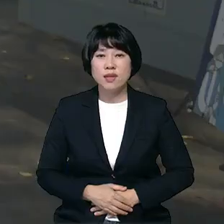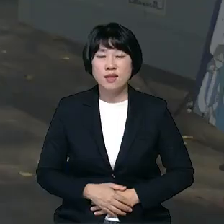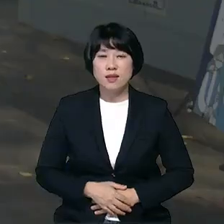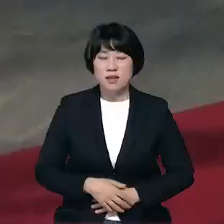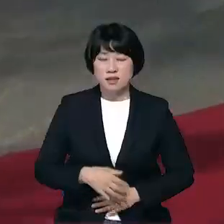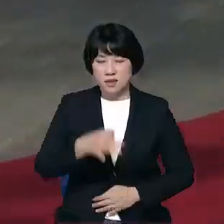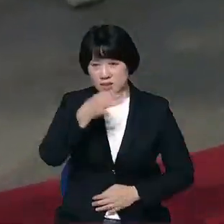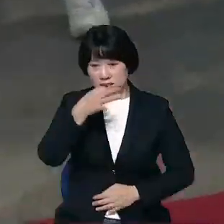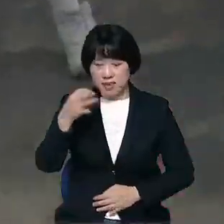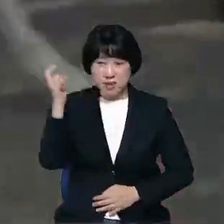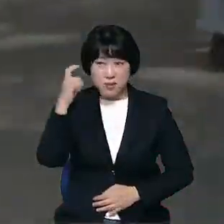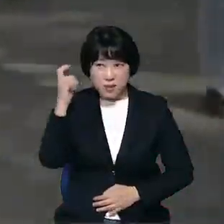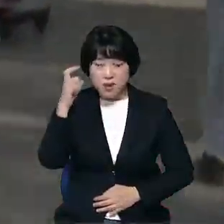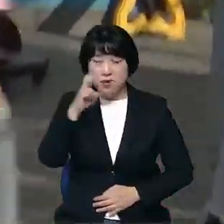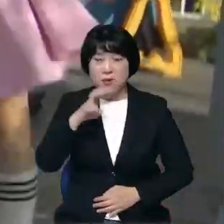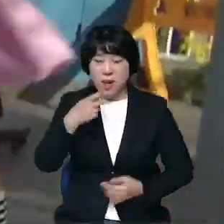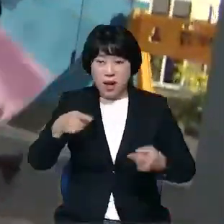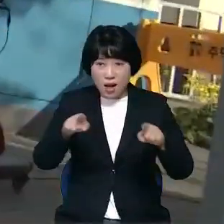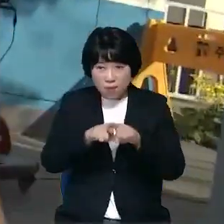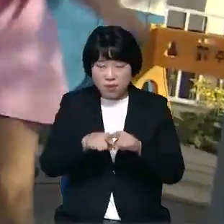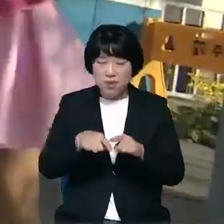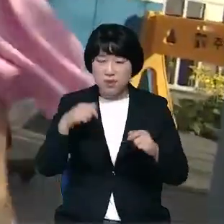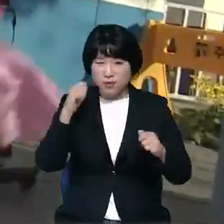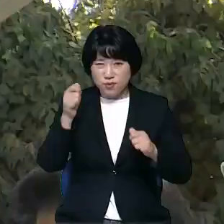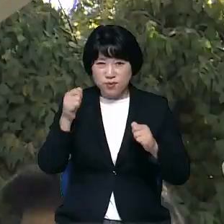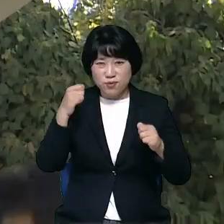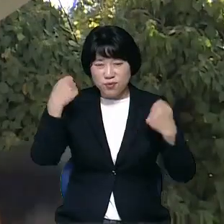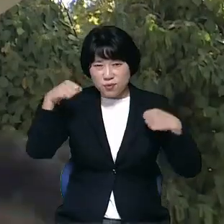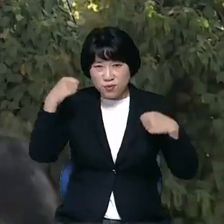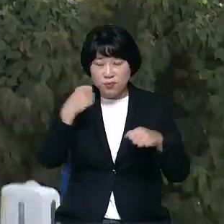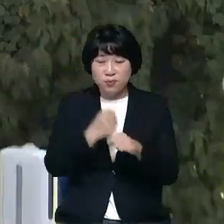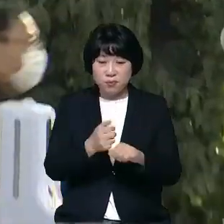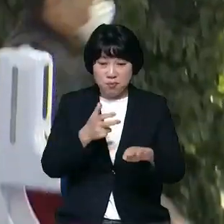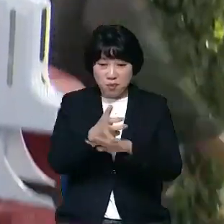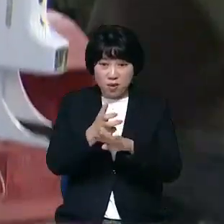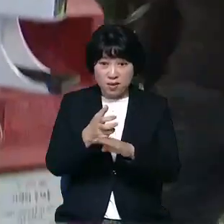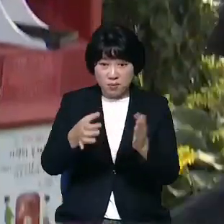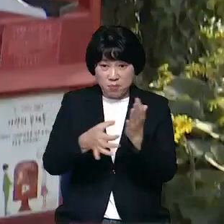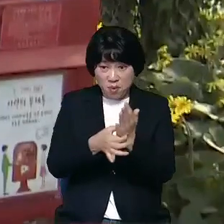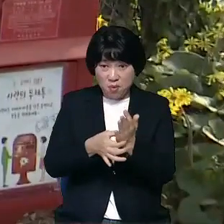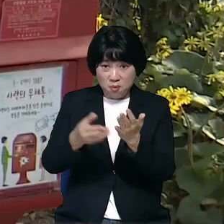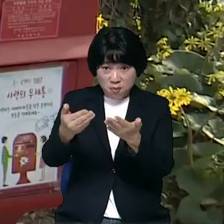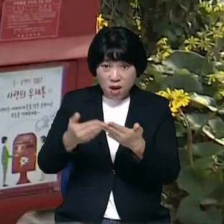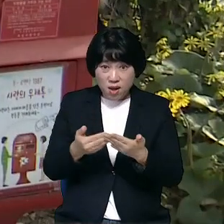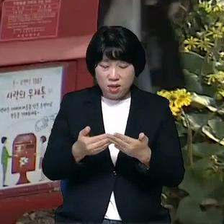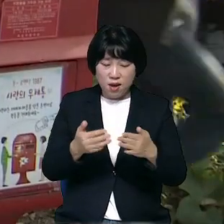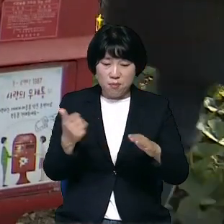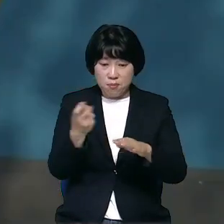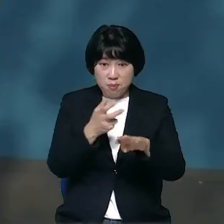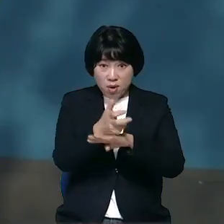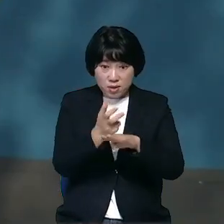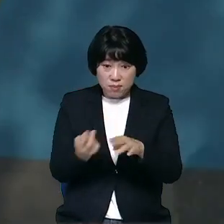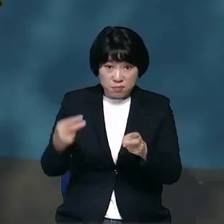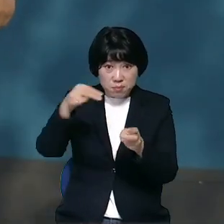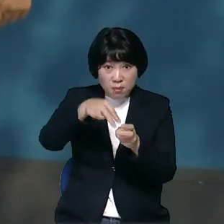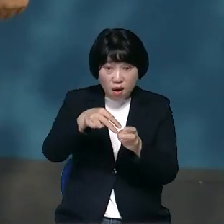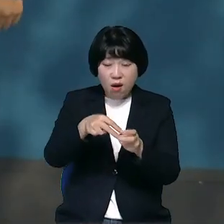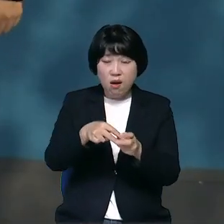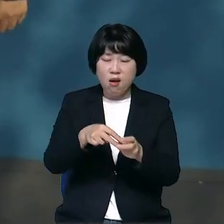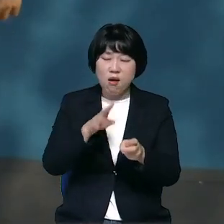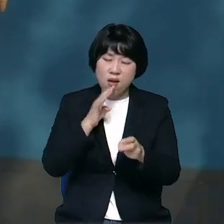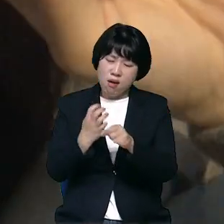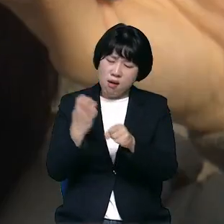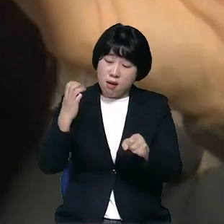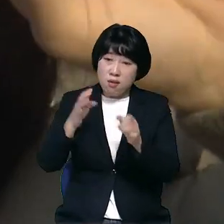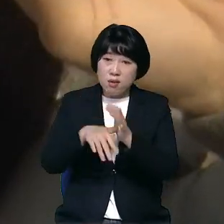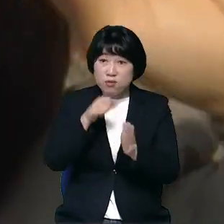흥겨운 음악과 함께 펼쳐지는 신나는 복고 댄스. 버스 정류소에서 표를 받아 시내버스 출입문에 오르자